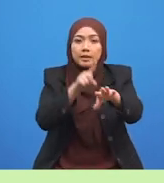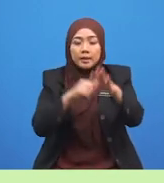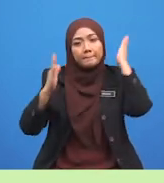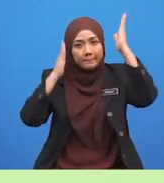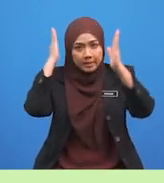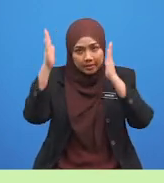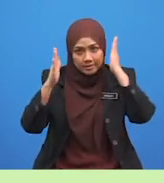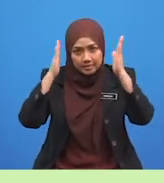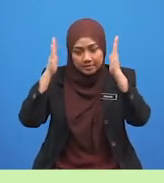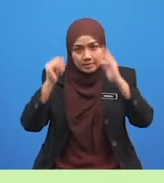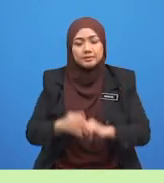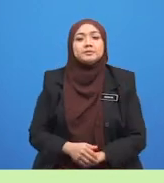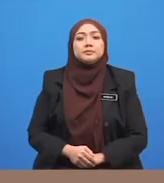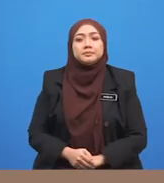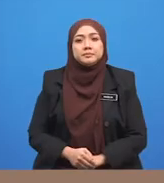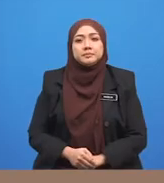Malaysia.